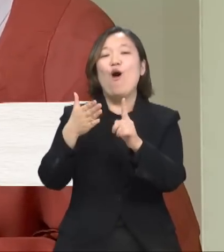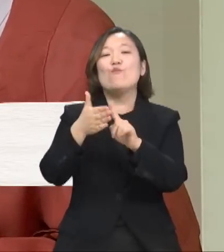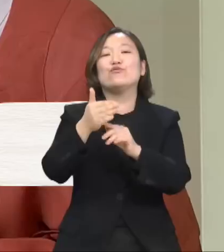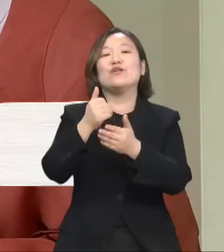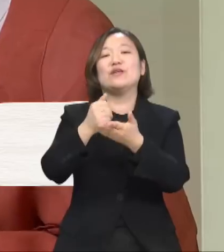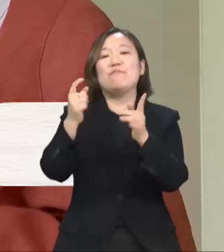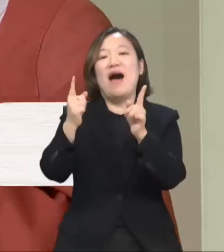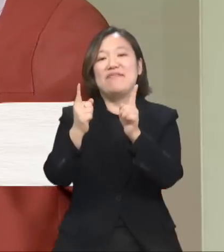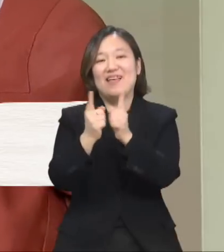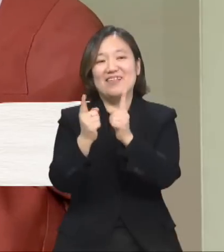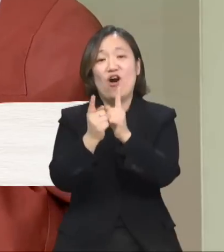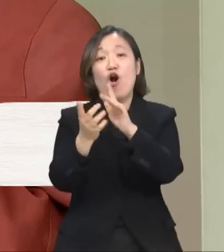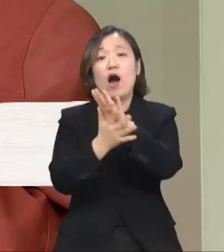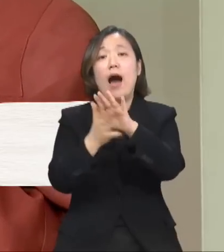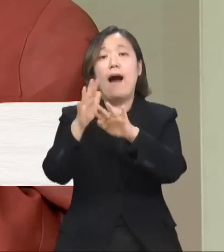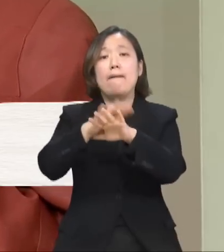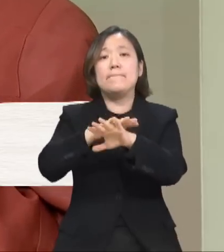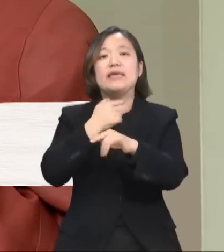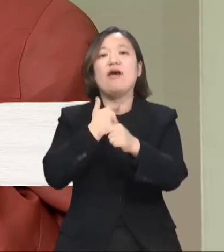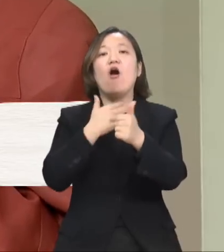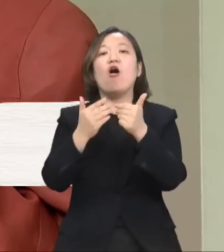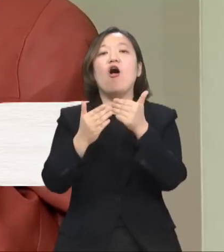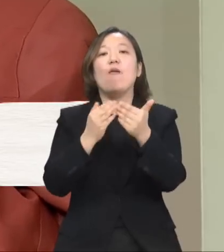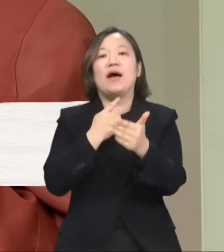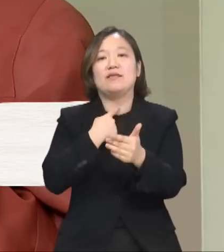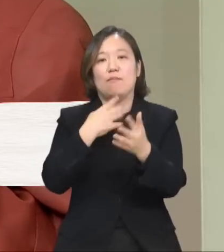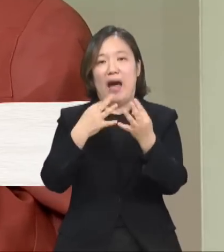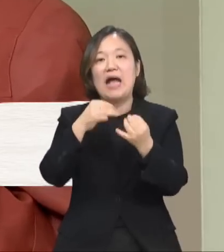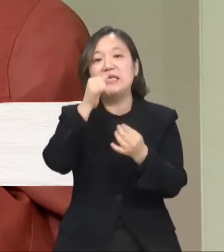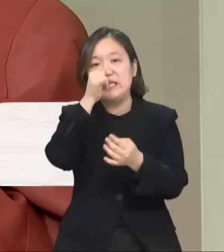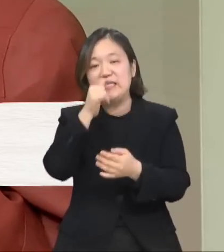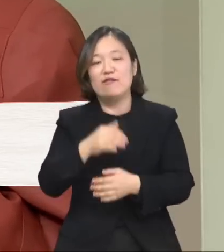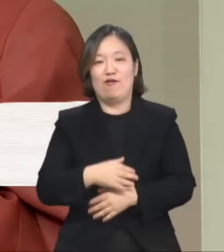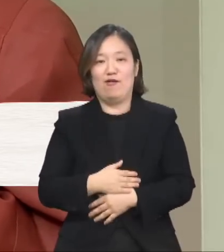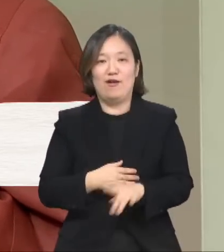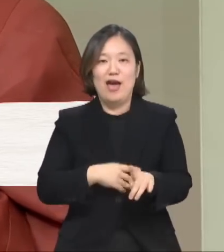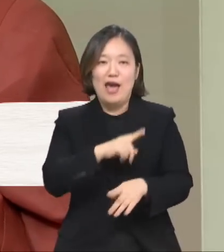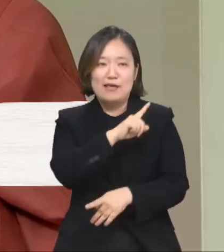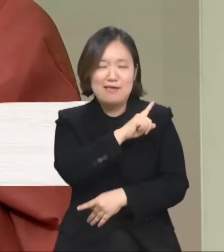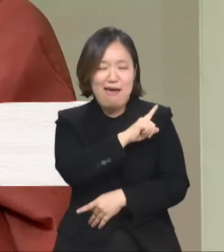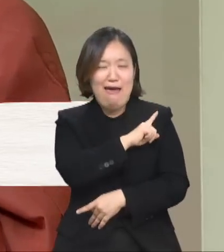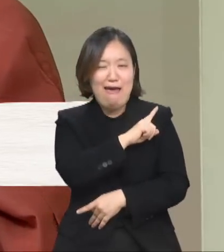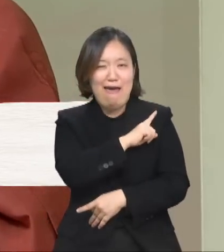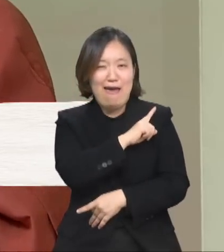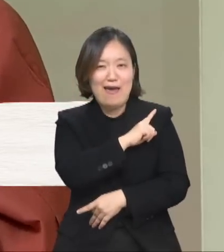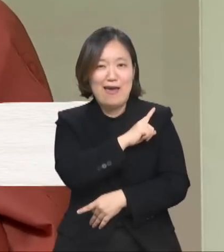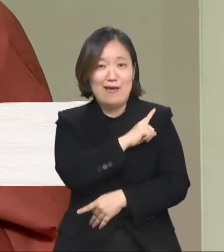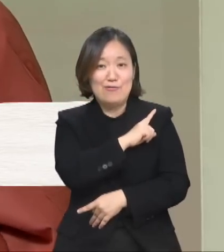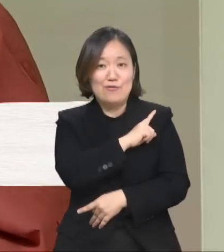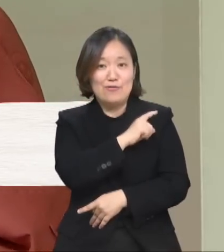가장 기억에 남는 것을 소개할까 합니다